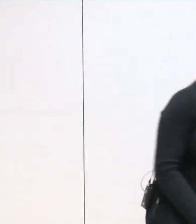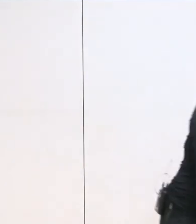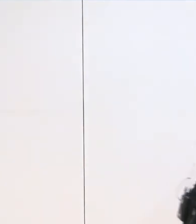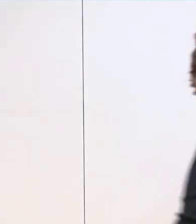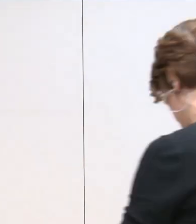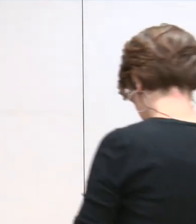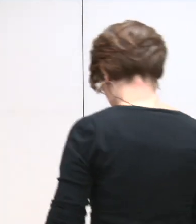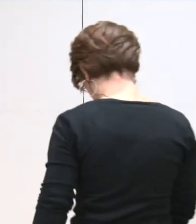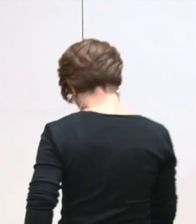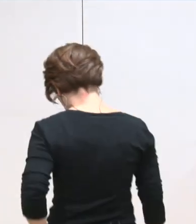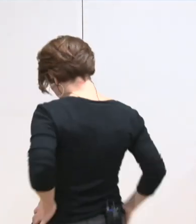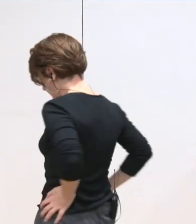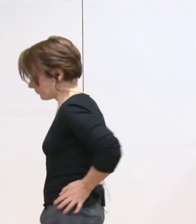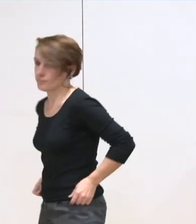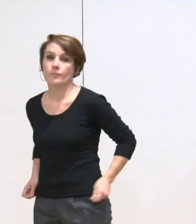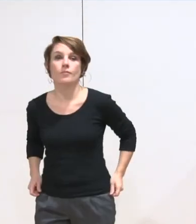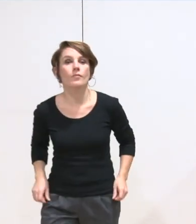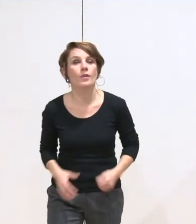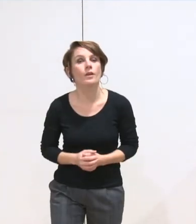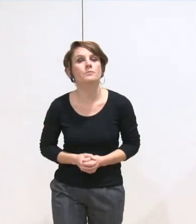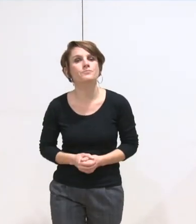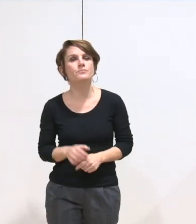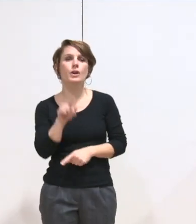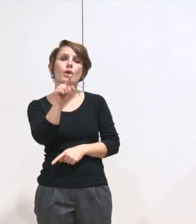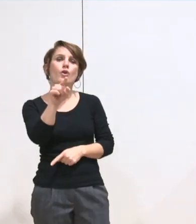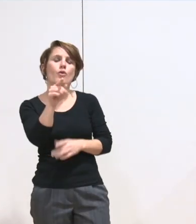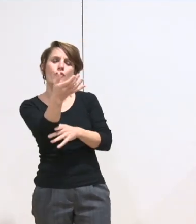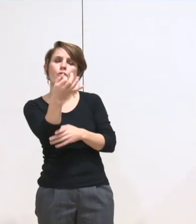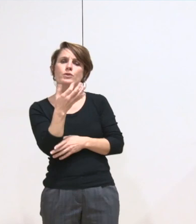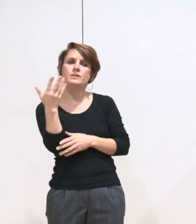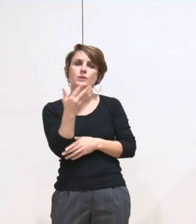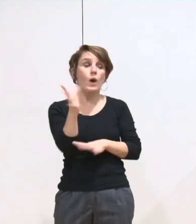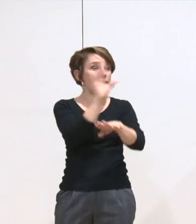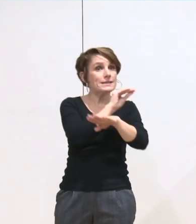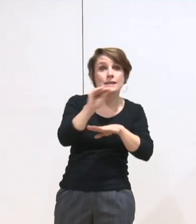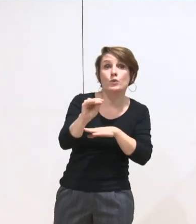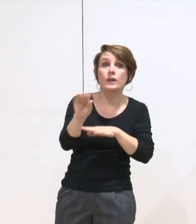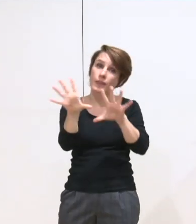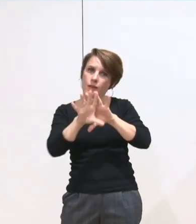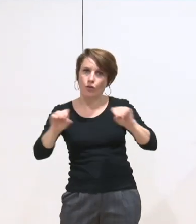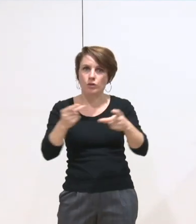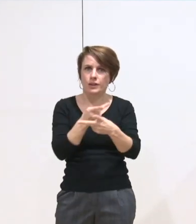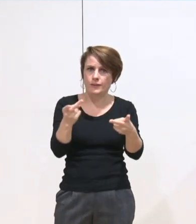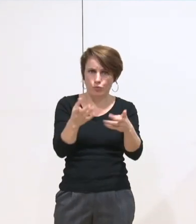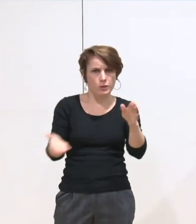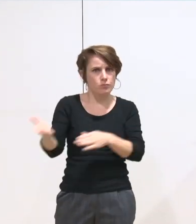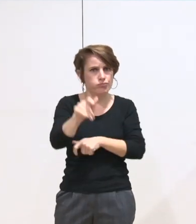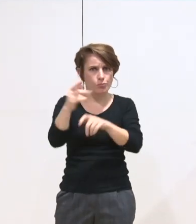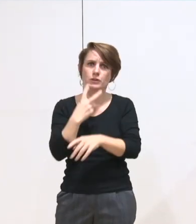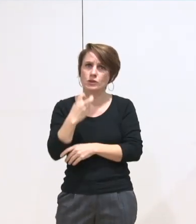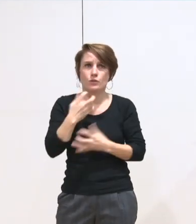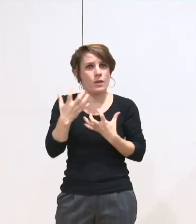Vous dites, Monsieur Cazenave, que la sécurité, la tranquillité publique, qui est une exigence légitime de nos concitoyens et qui est